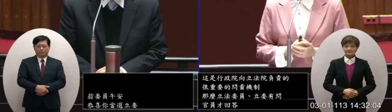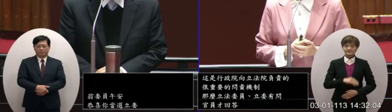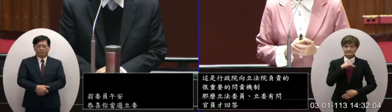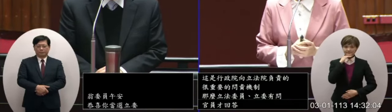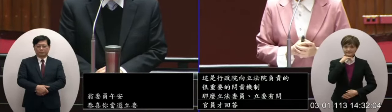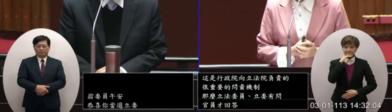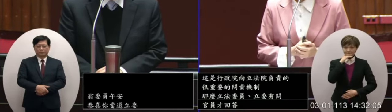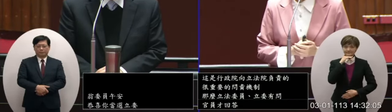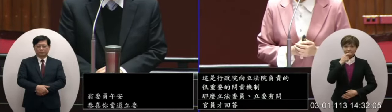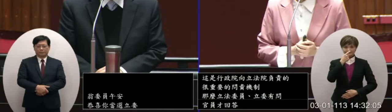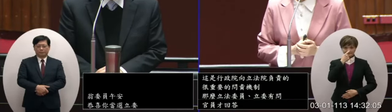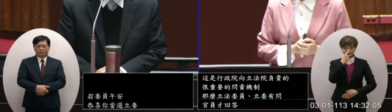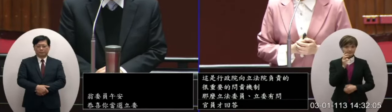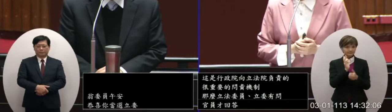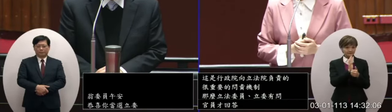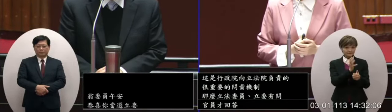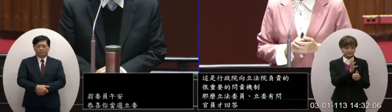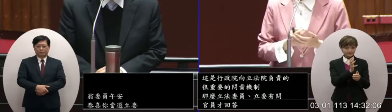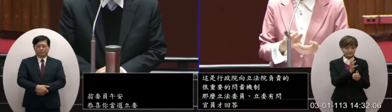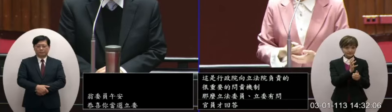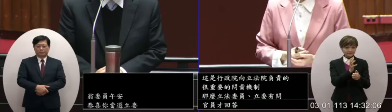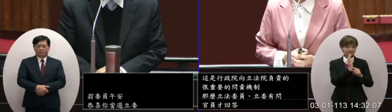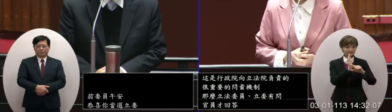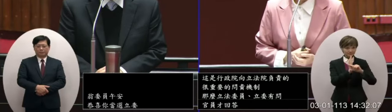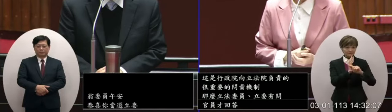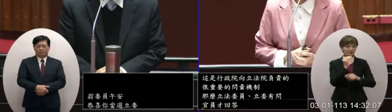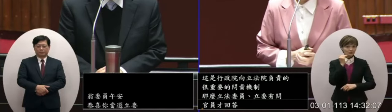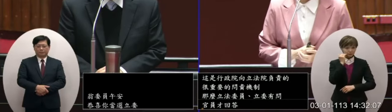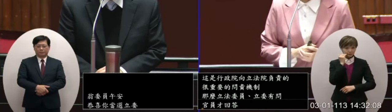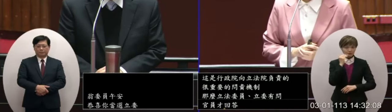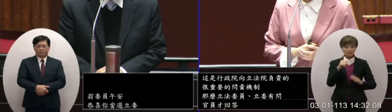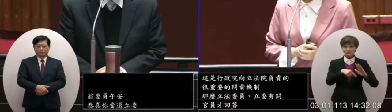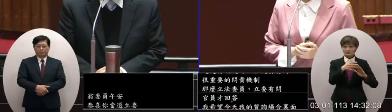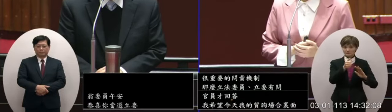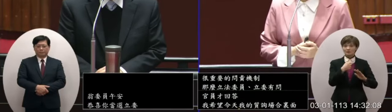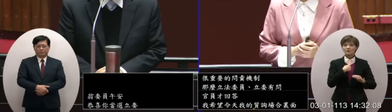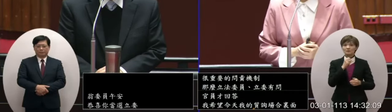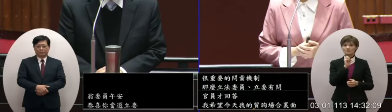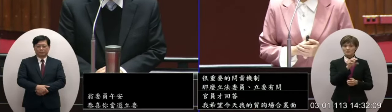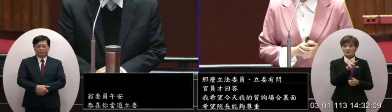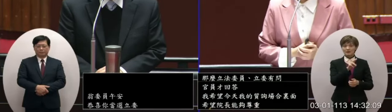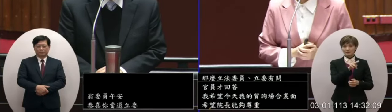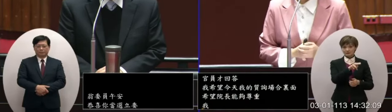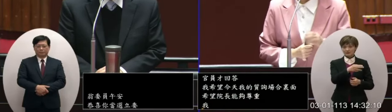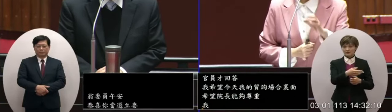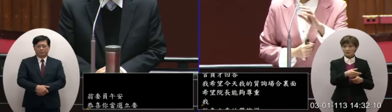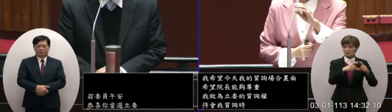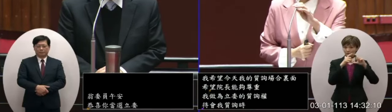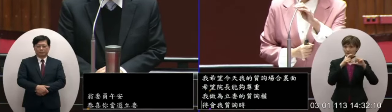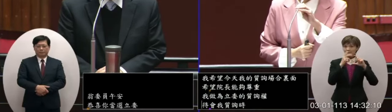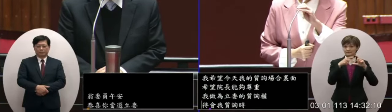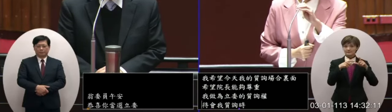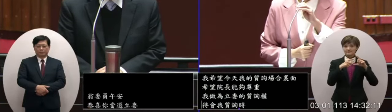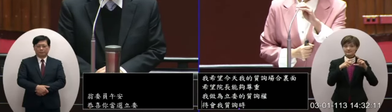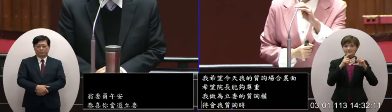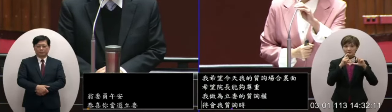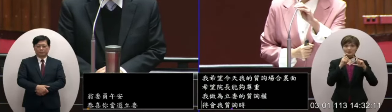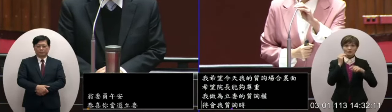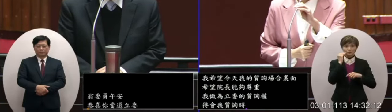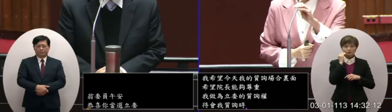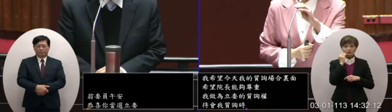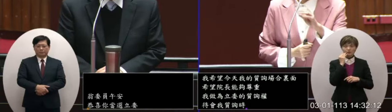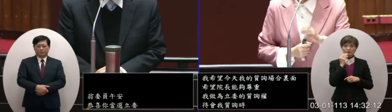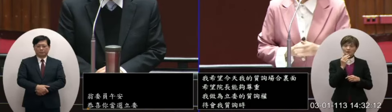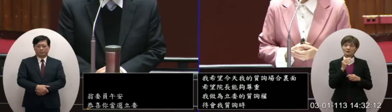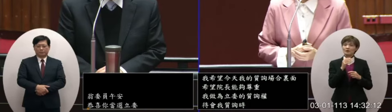待会在我质询的时候，我如果有请院长回答，那再麻烦您答询。否则的话，我不希望